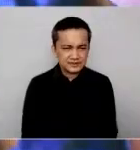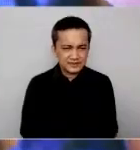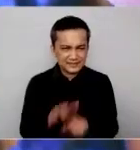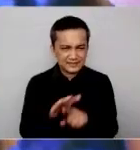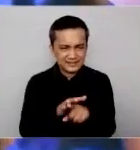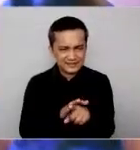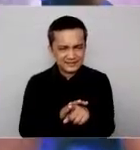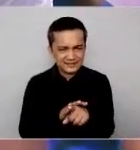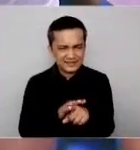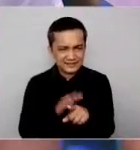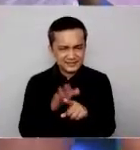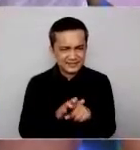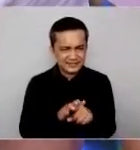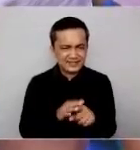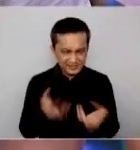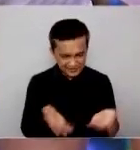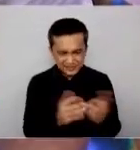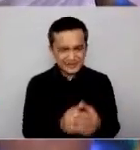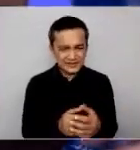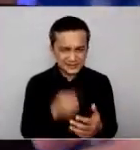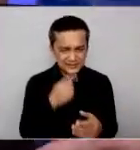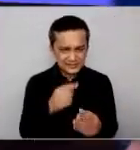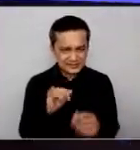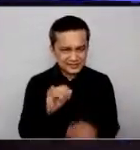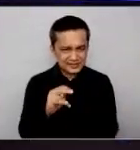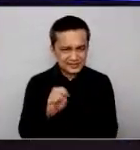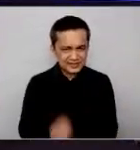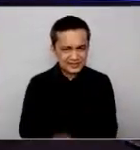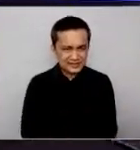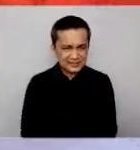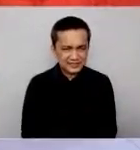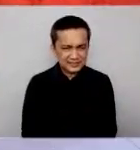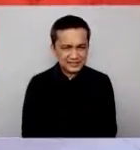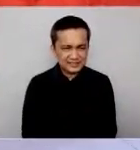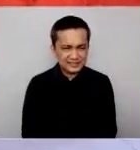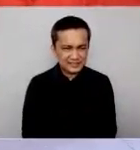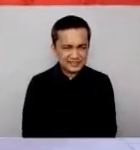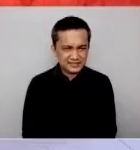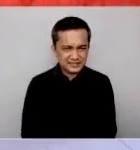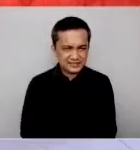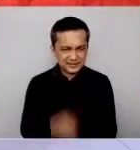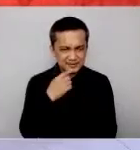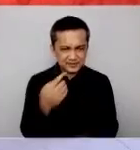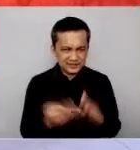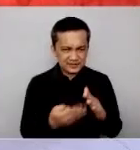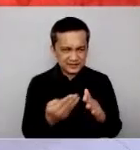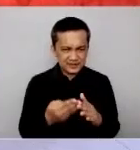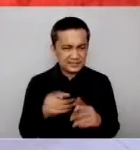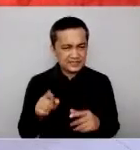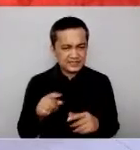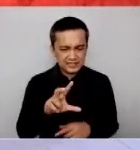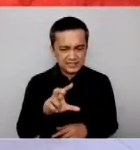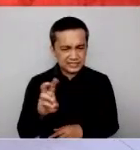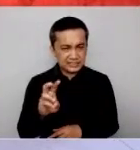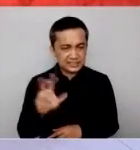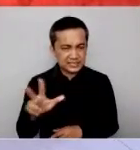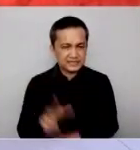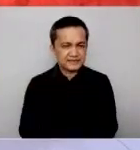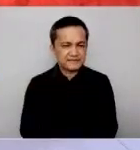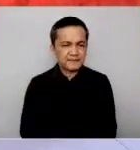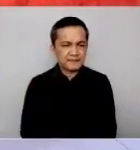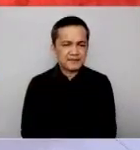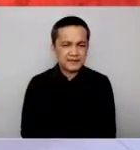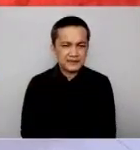dali. So, Team Justin ako. Go, Team Justin! Go, paano? So, on the basic sequence po, ang tinatawag na 363. 363. 12 cups